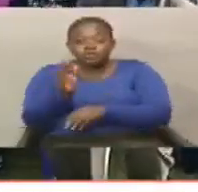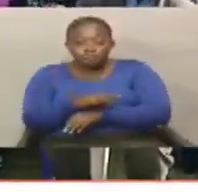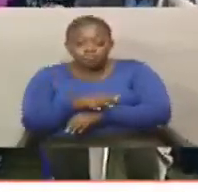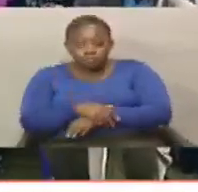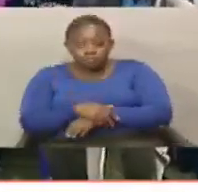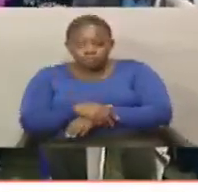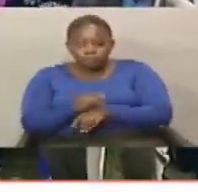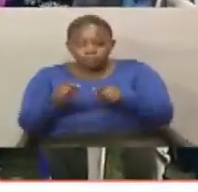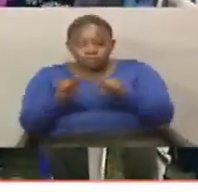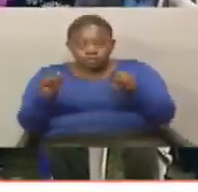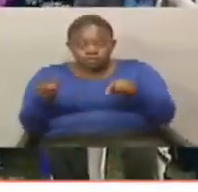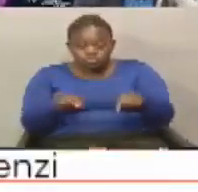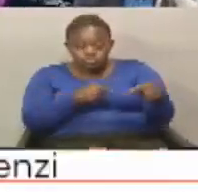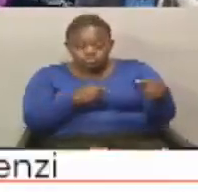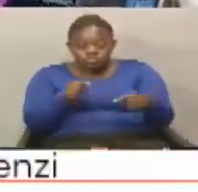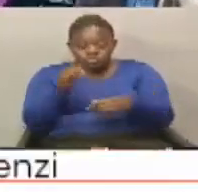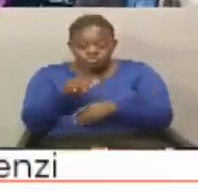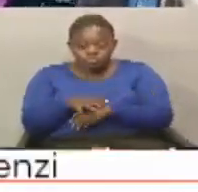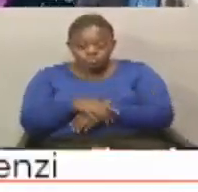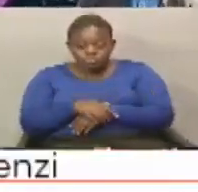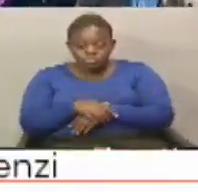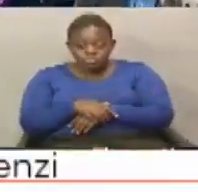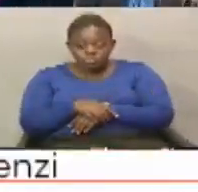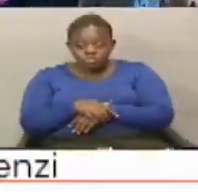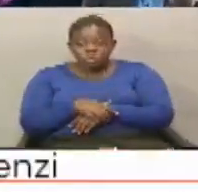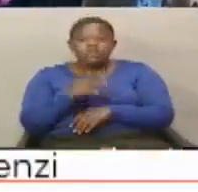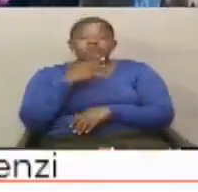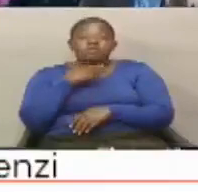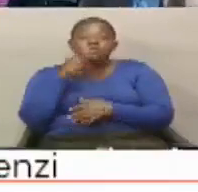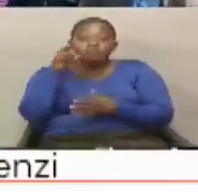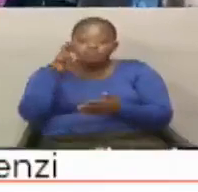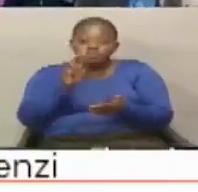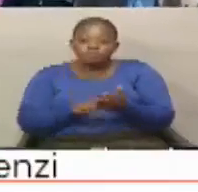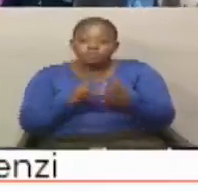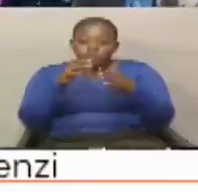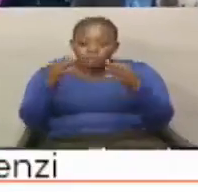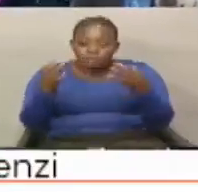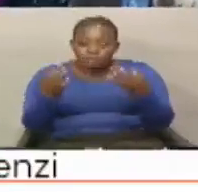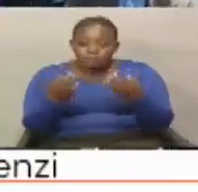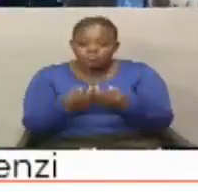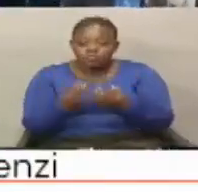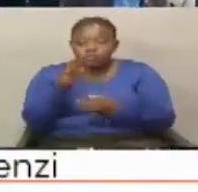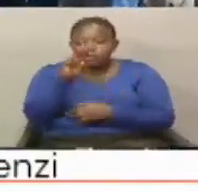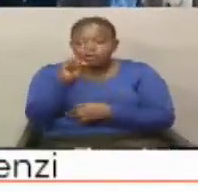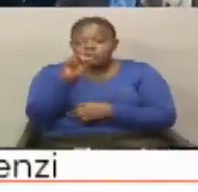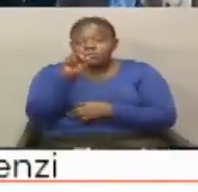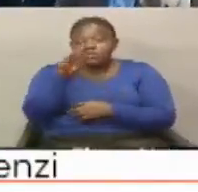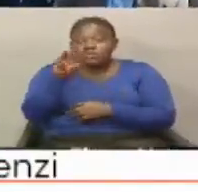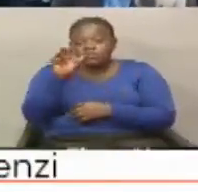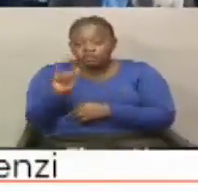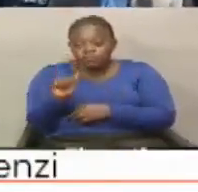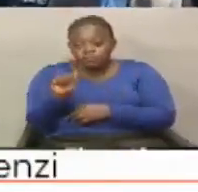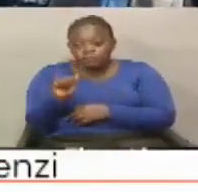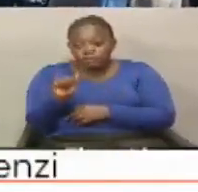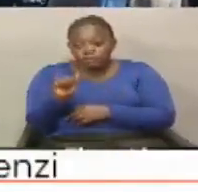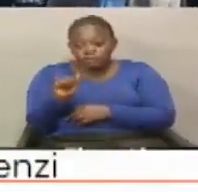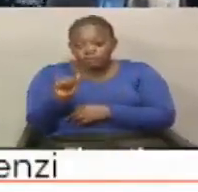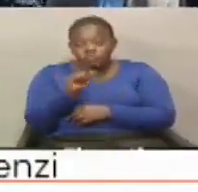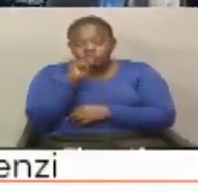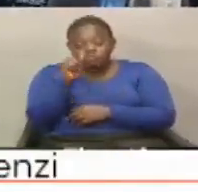Era tukigumirira ne sekuvumirira yenna. Njagala kugumya famire ya mukyala Naava muzeikaaya oli